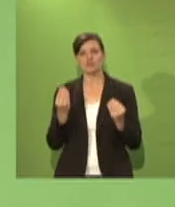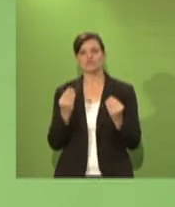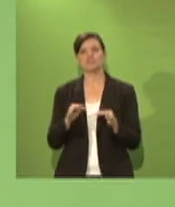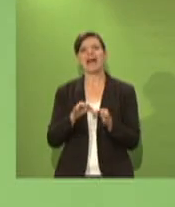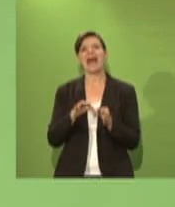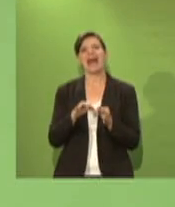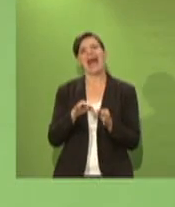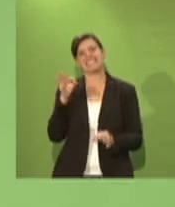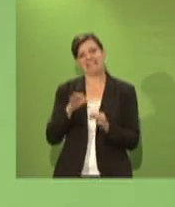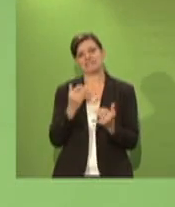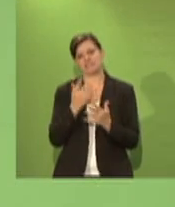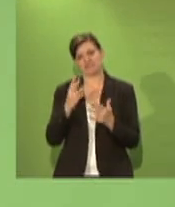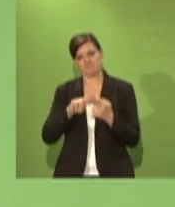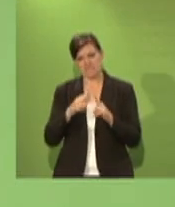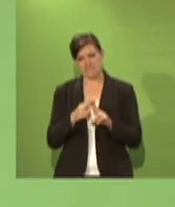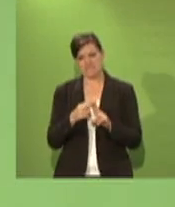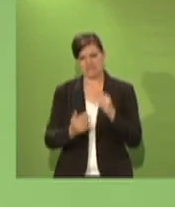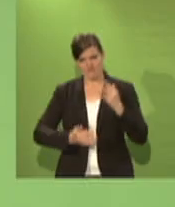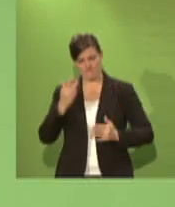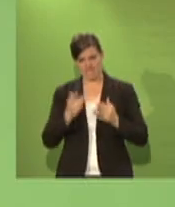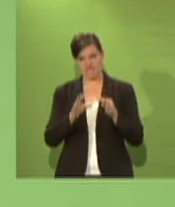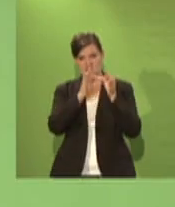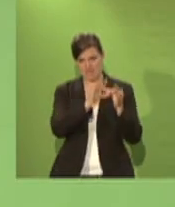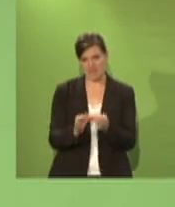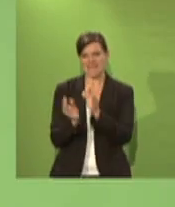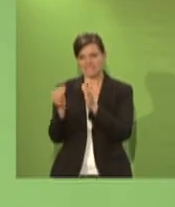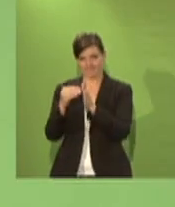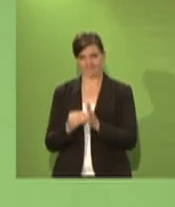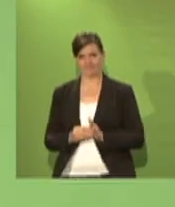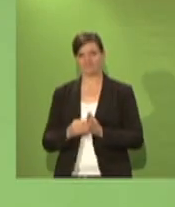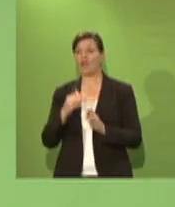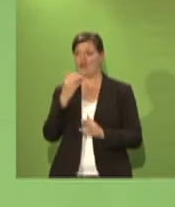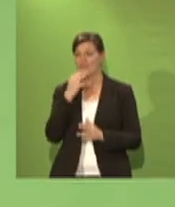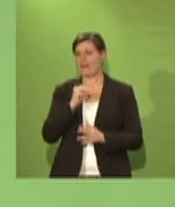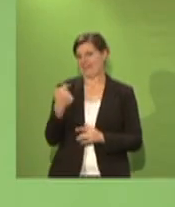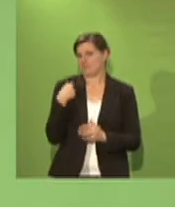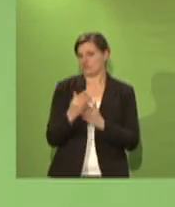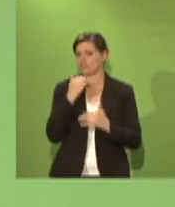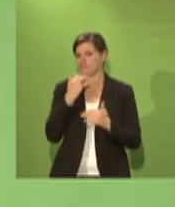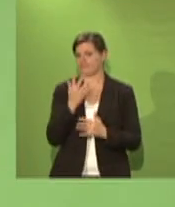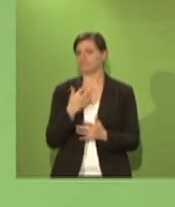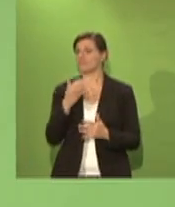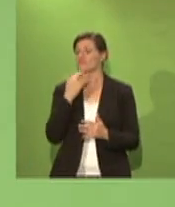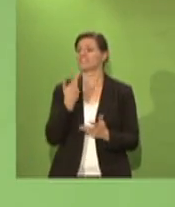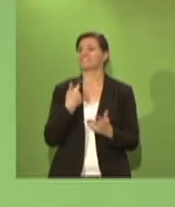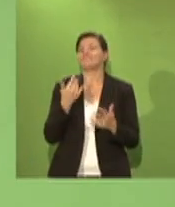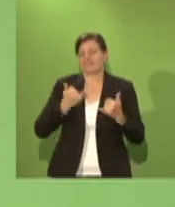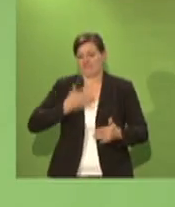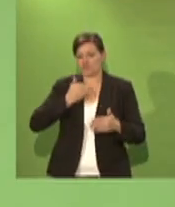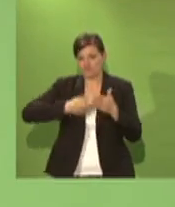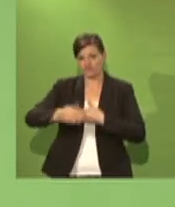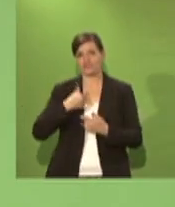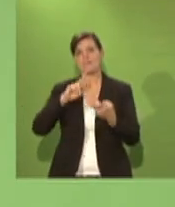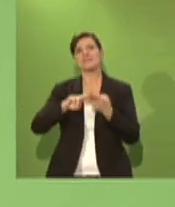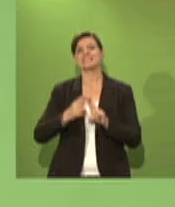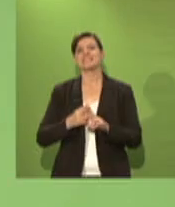Ansatz, wie viele Mitglieder wir haben und der wird dort reingeschrieben. Ich hoffe ja, Marianne hat ja jetzt gesagt, dass sie eine Mitgliederwerbekampagne machen möchte,